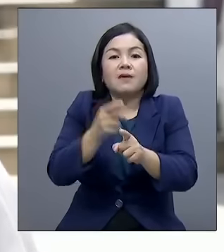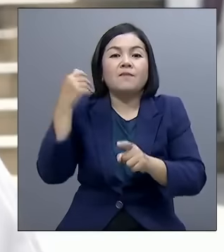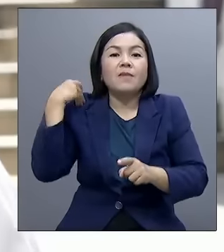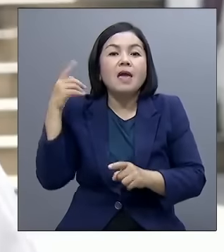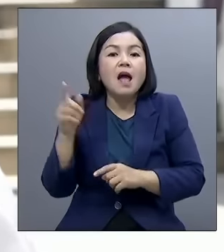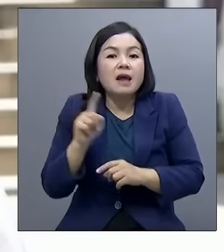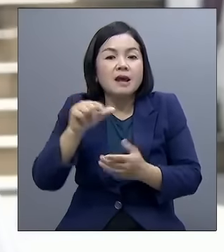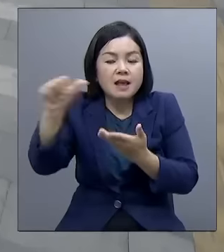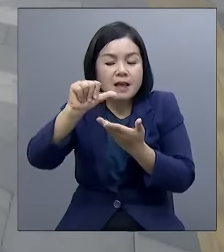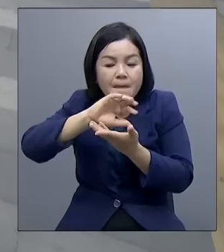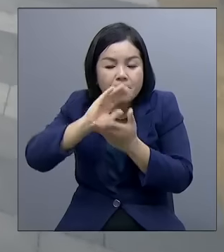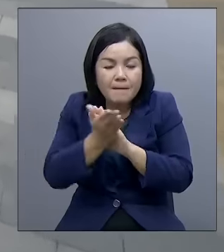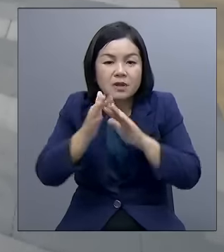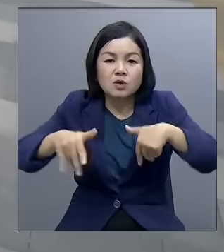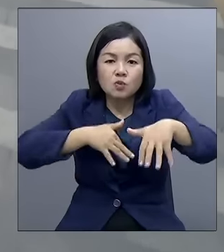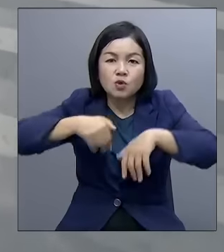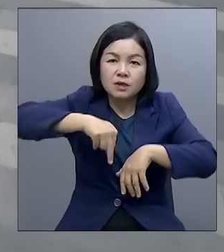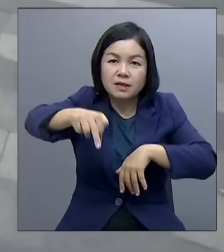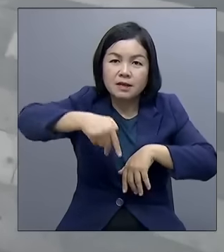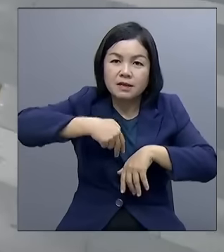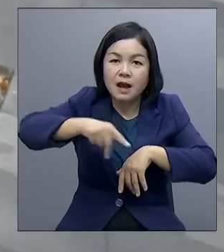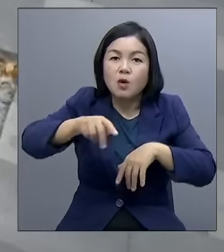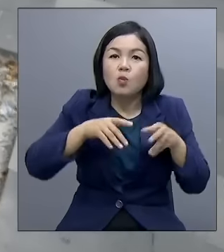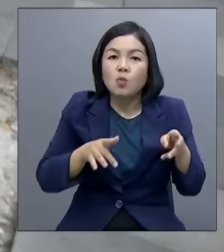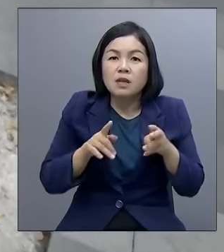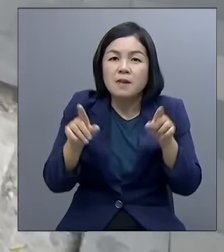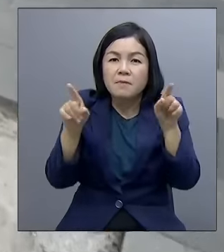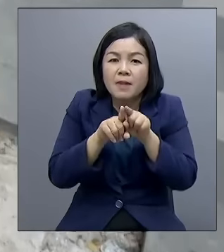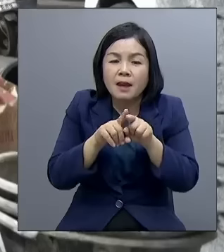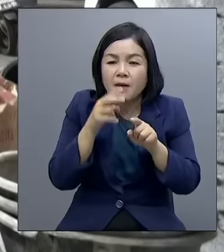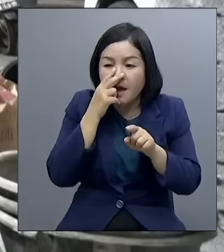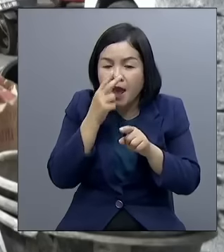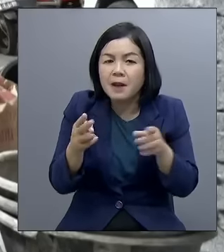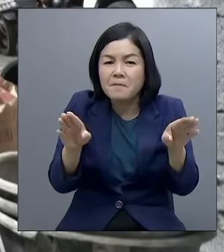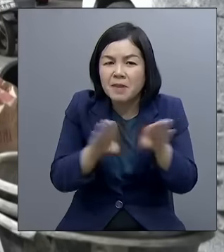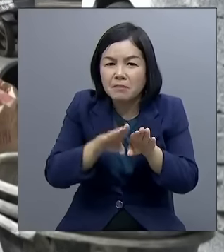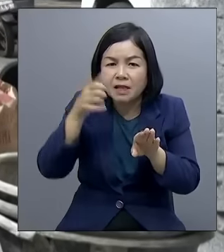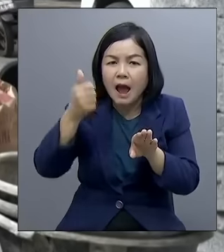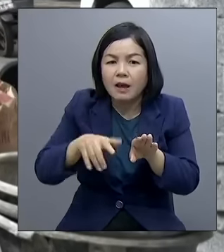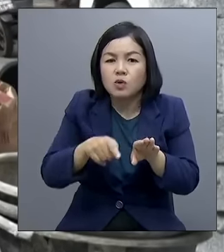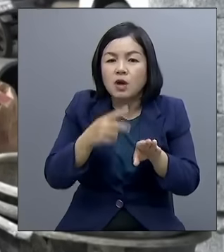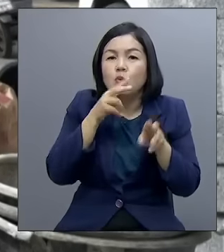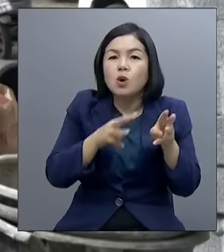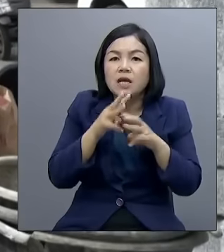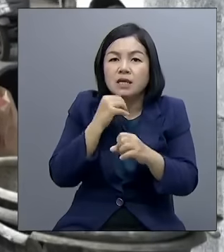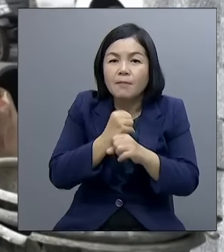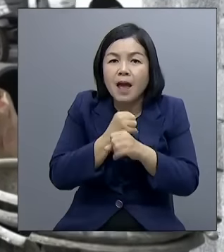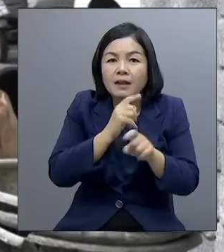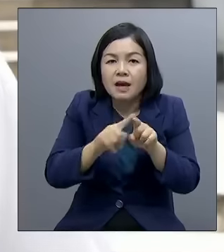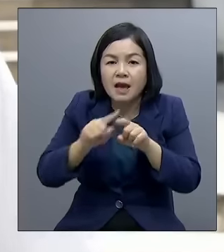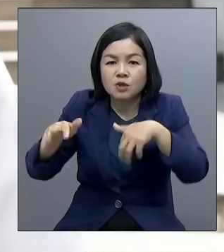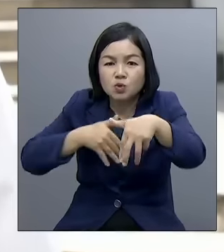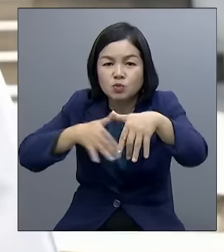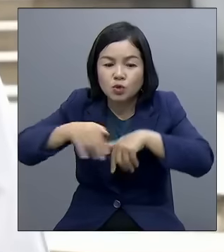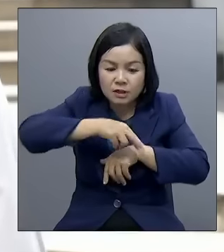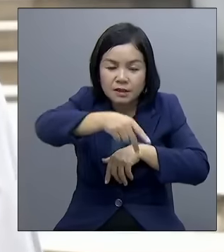การปรับปรุงทางเท้าสาธารณะเราไม่สามารถที่จะปิดทำเหมือนที่อาคารทั่วไปที่เราเห็นได้เพราะฉะนั้นเวลาทำงานก็จะมีประชาชนที่ใช้งานด้วย